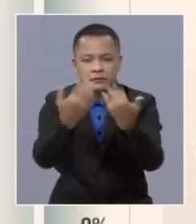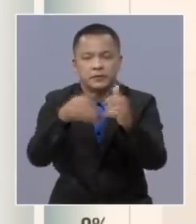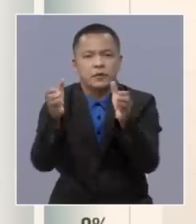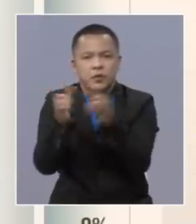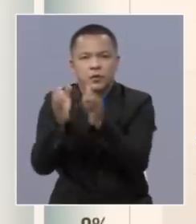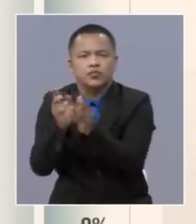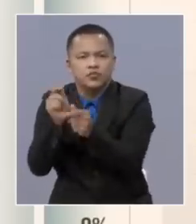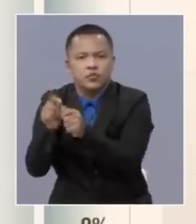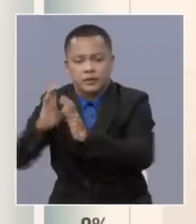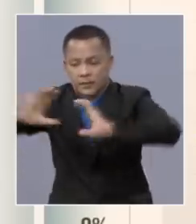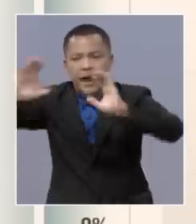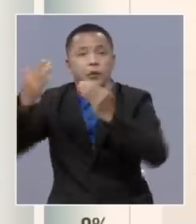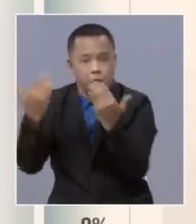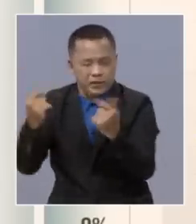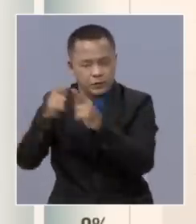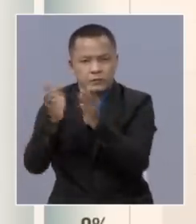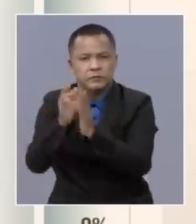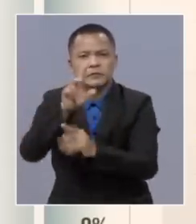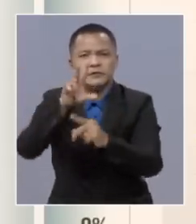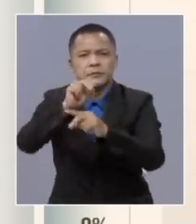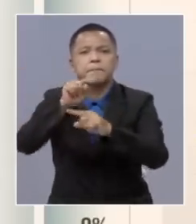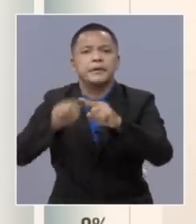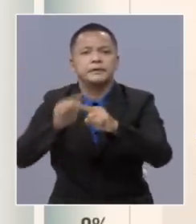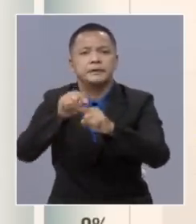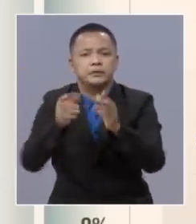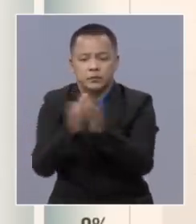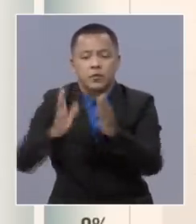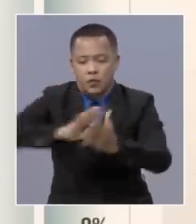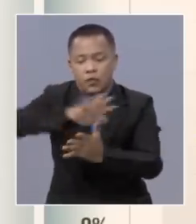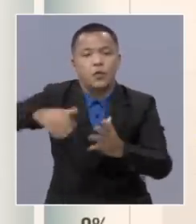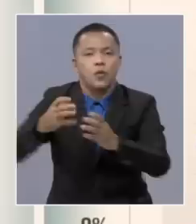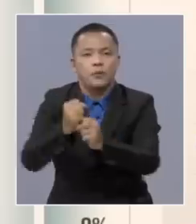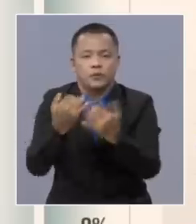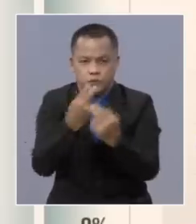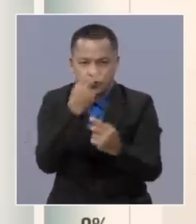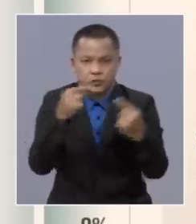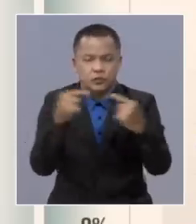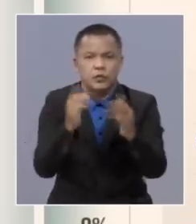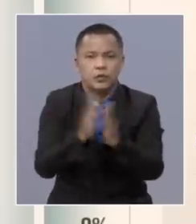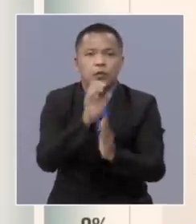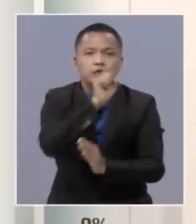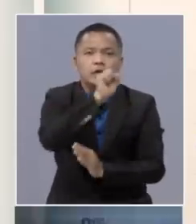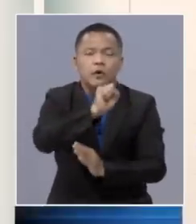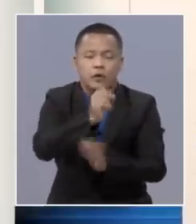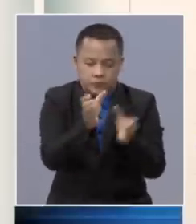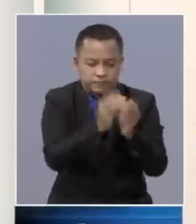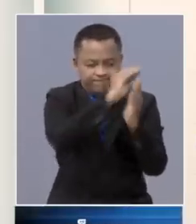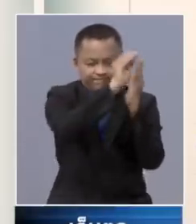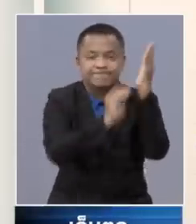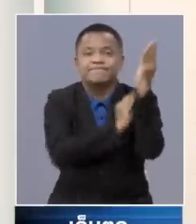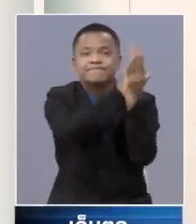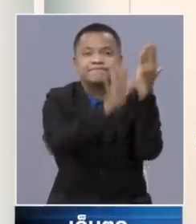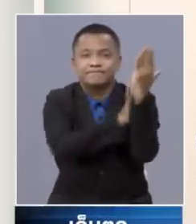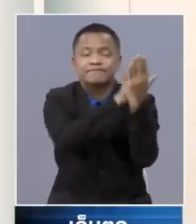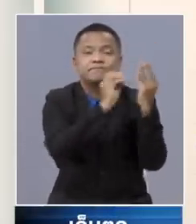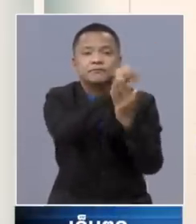พรรคที่เป็นพรรคร่วมรัฐบาลตอนนี้เนี่ยได้เพียงแค่ 30% เท่านั้นในภาพรวมนะฮะคราวนี้ไปดูในแง่ของสสเขตครับสสเขต